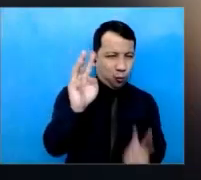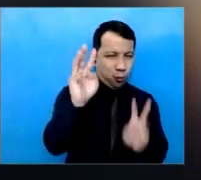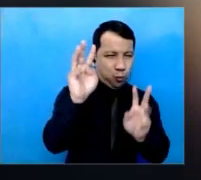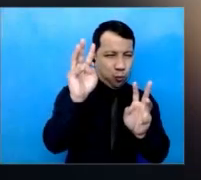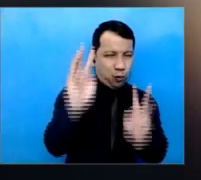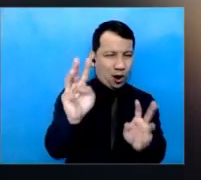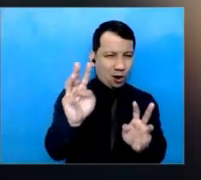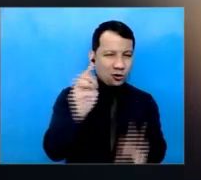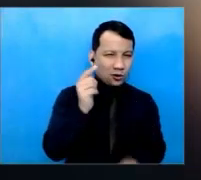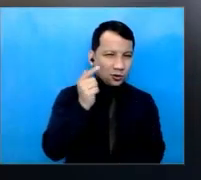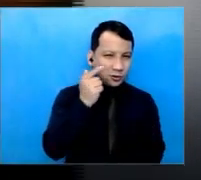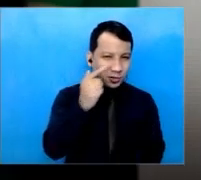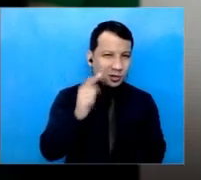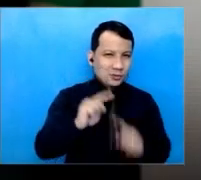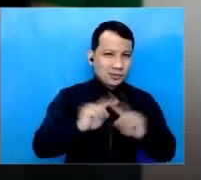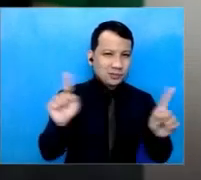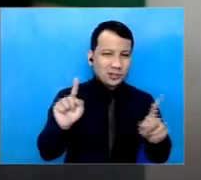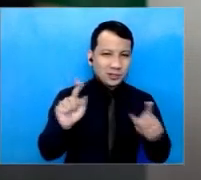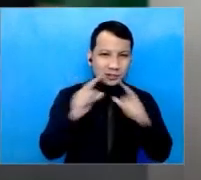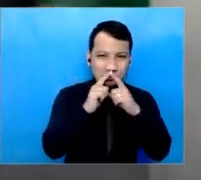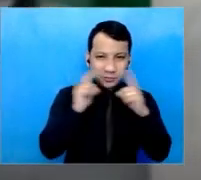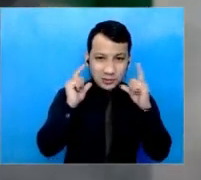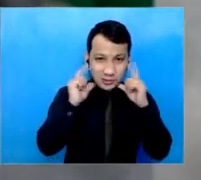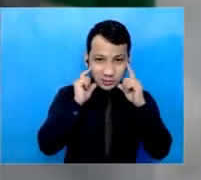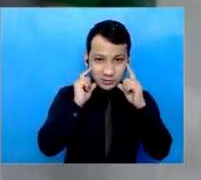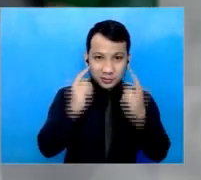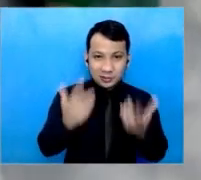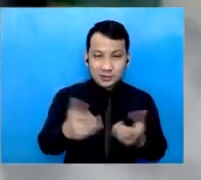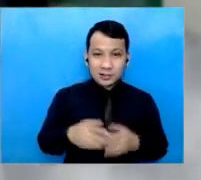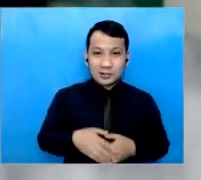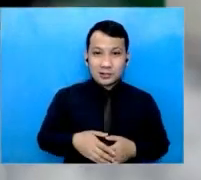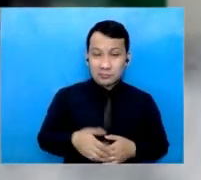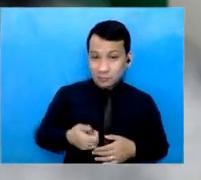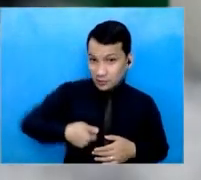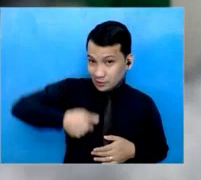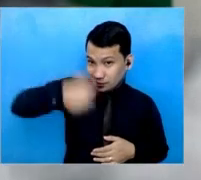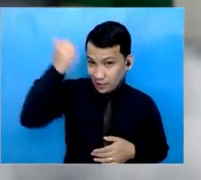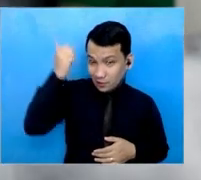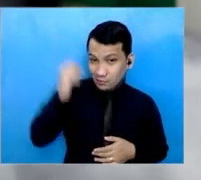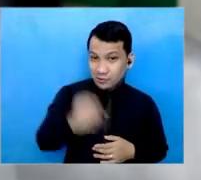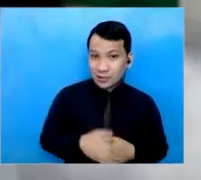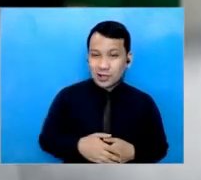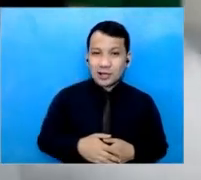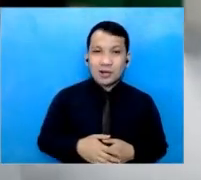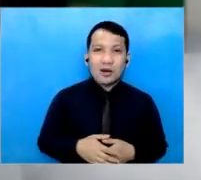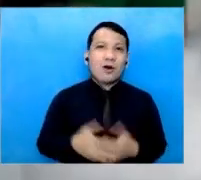rin ang face mask mo, ha? Kaya bang manalo niyan? Panalo ba yan? Walang himala!